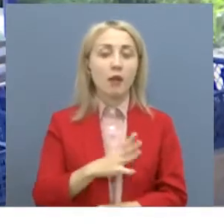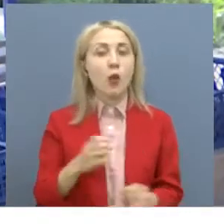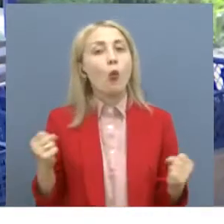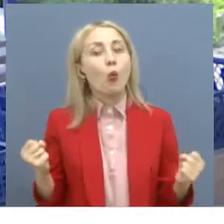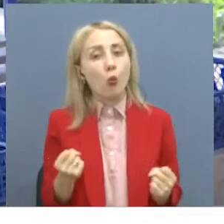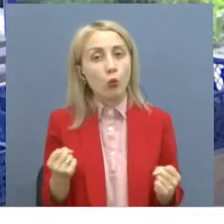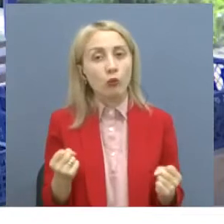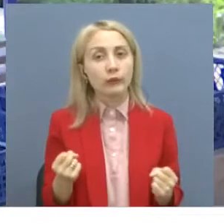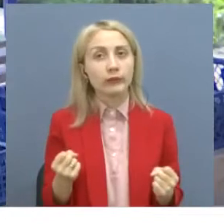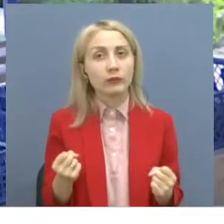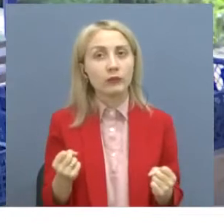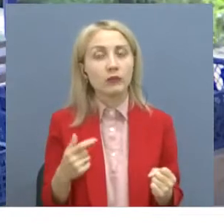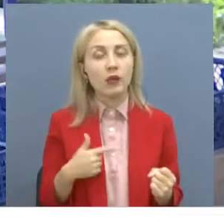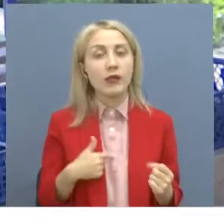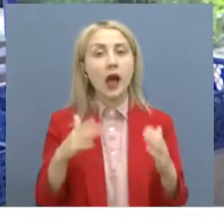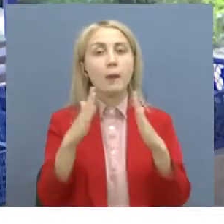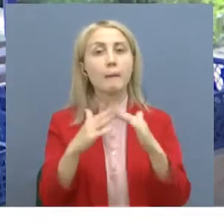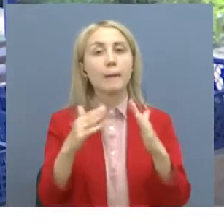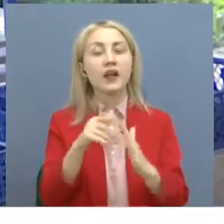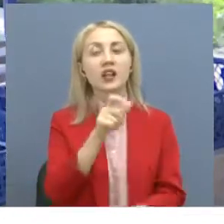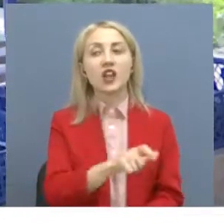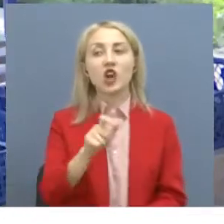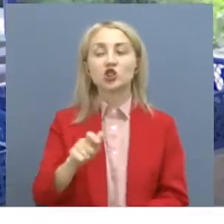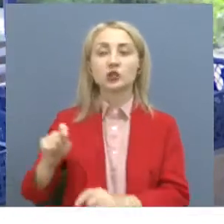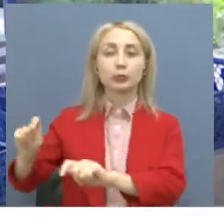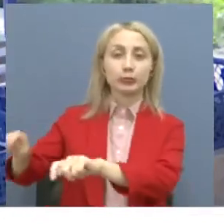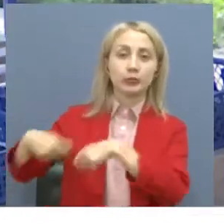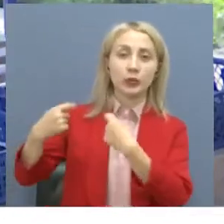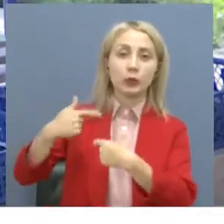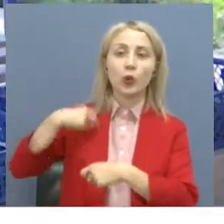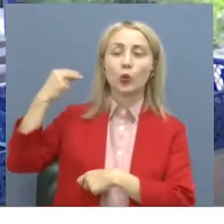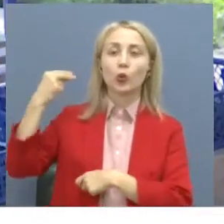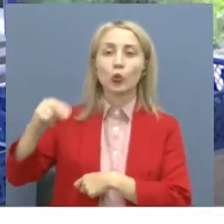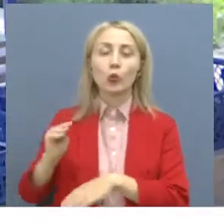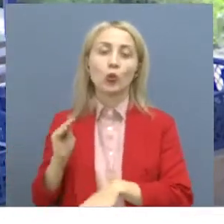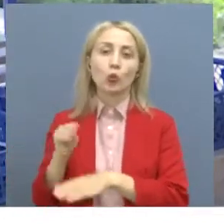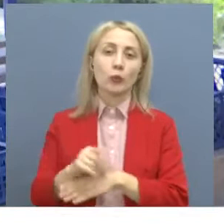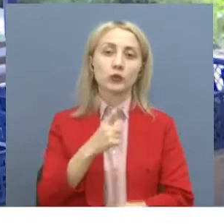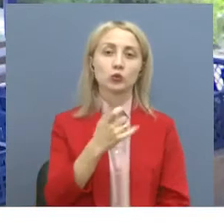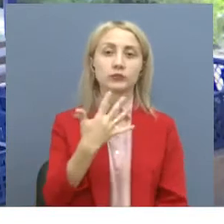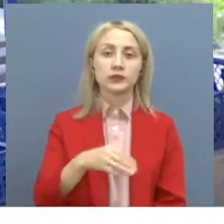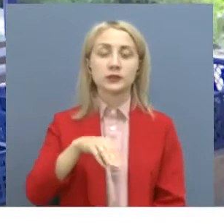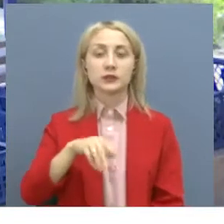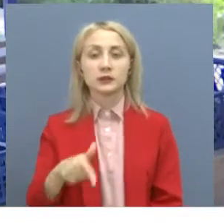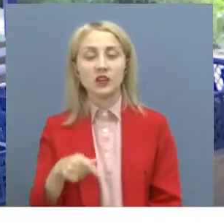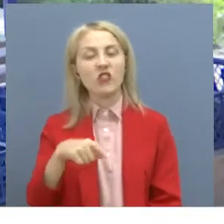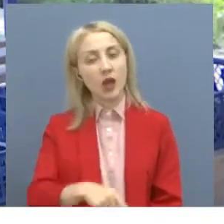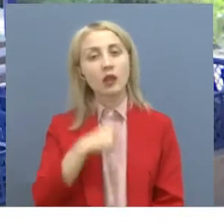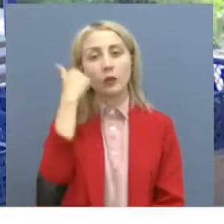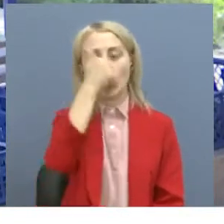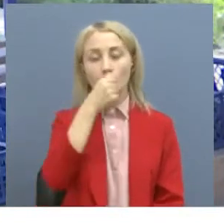3. Дождей не было, все завяло. Дачниктер бар, жыл сайын алатын, сол теріп алып келеді бізге, біз